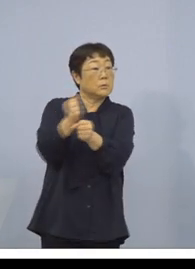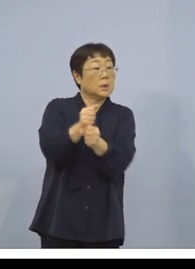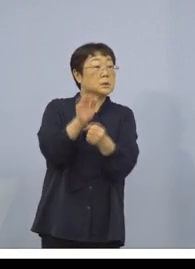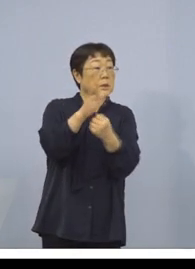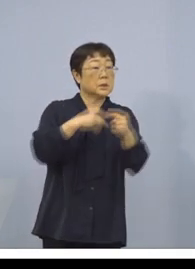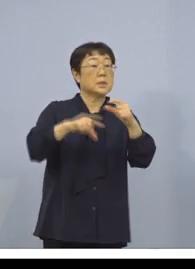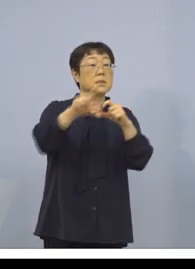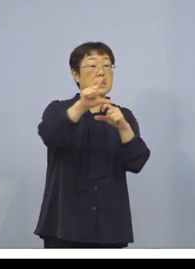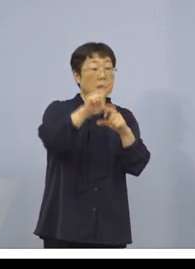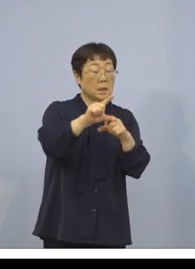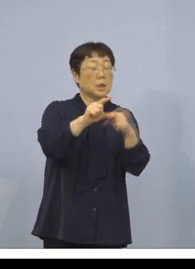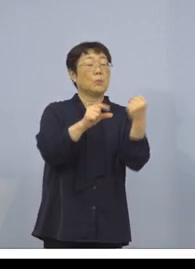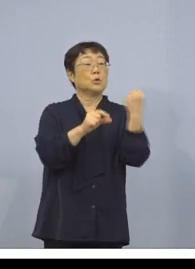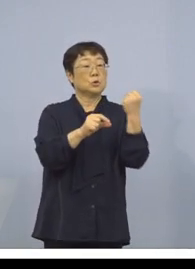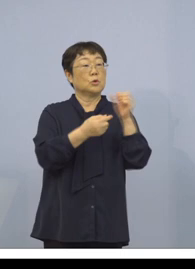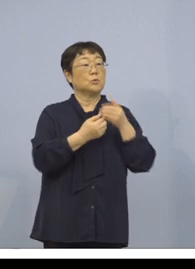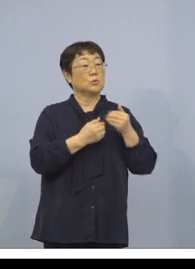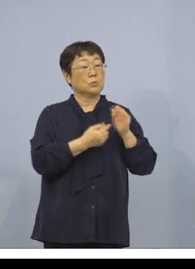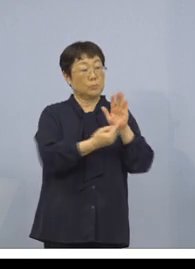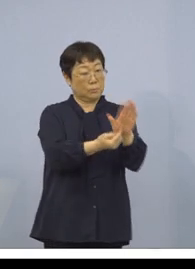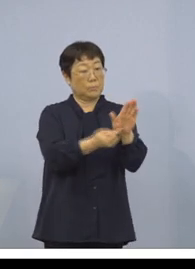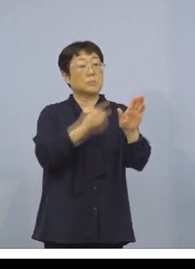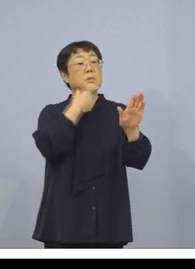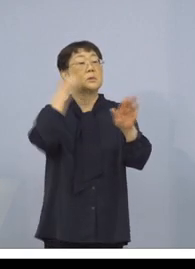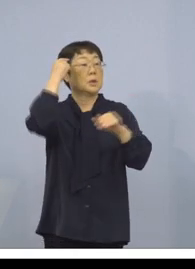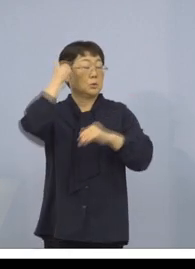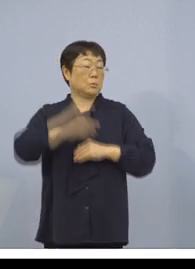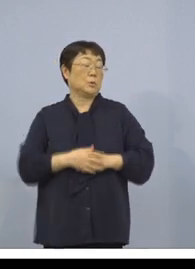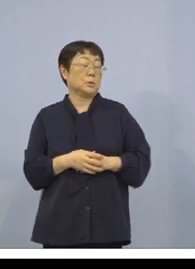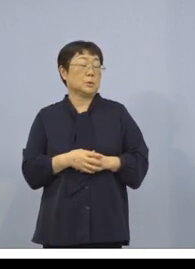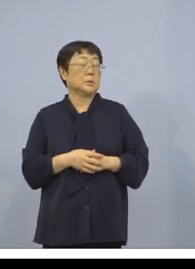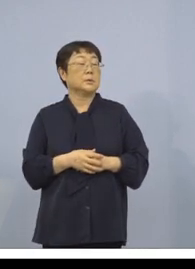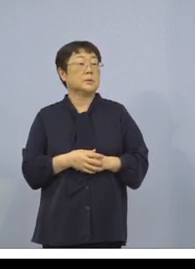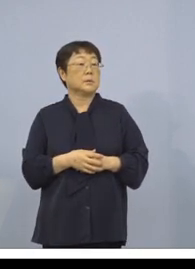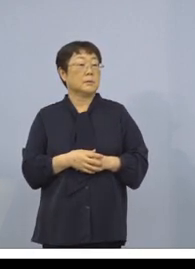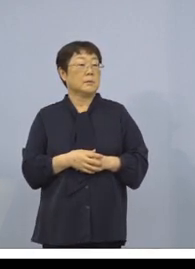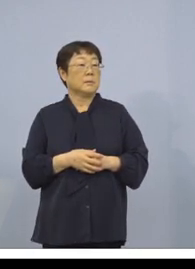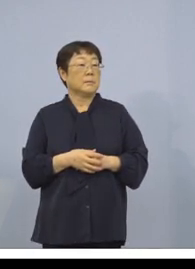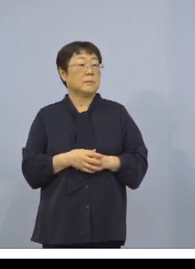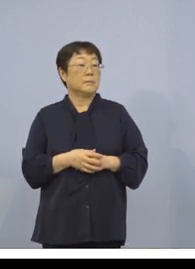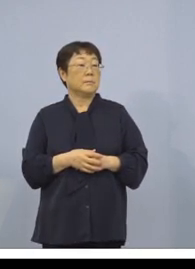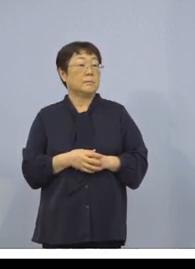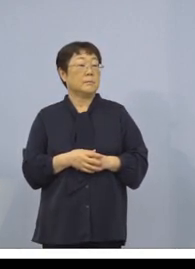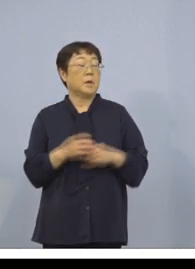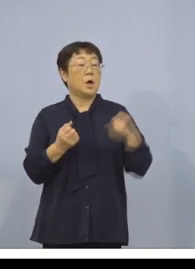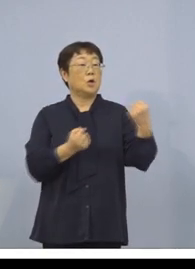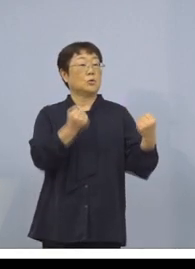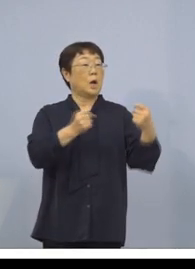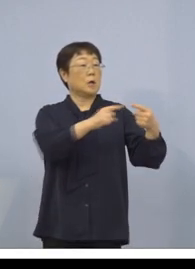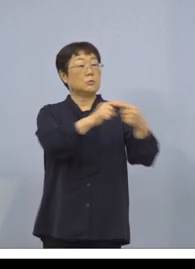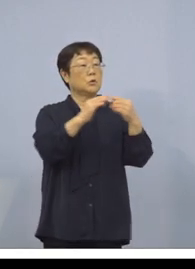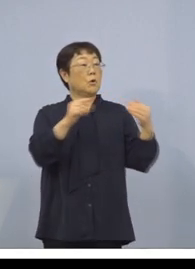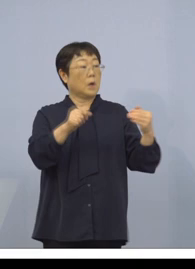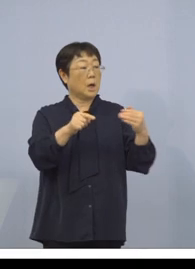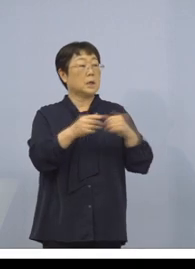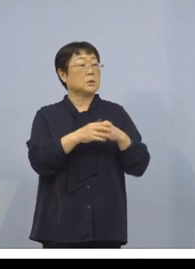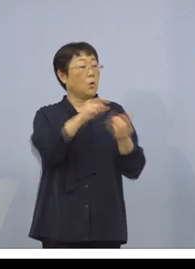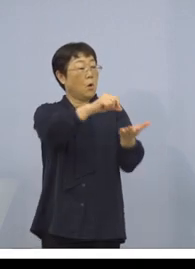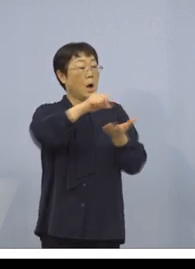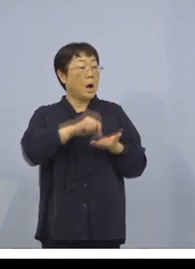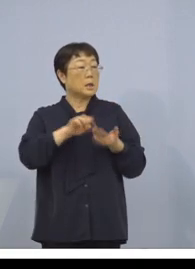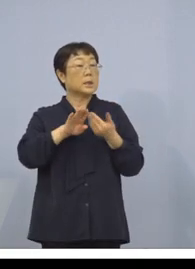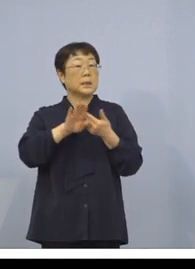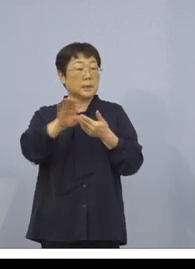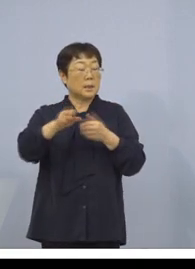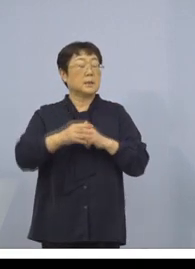さらに、強く進めていきたいと思います。やっぱりこれはやっぱりトラック業界のですね経営安定だけじゃなく